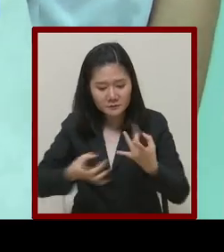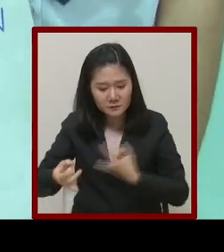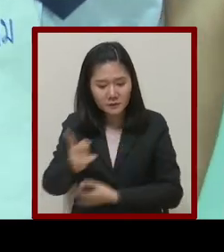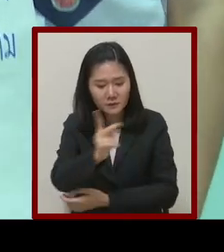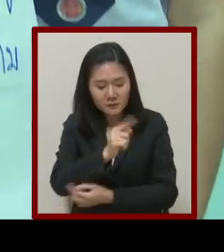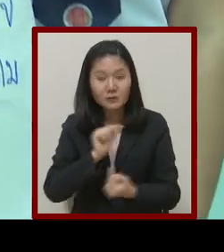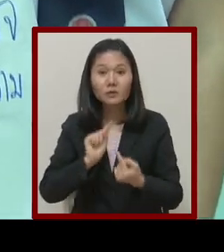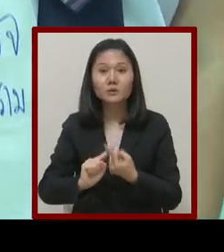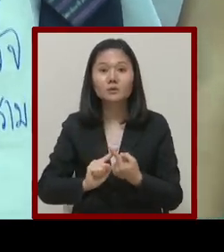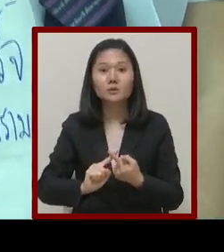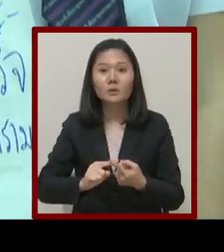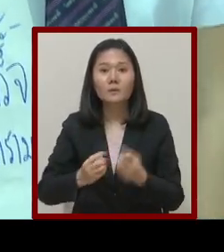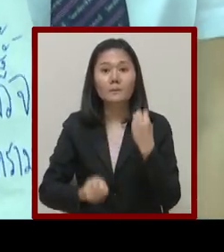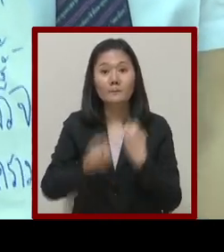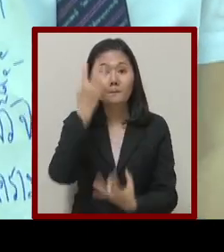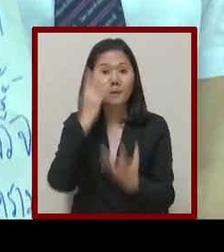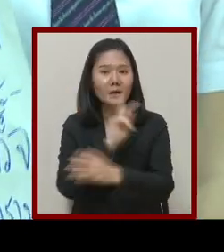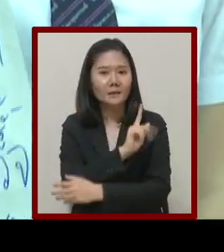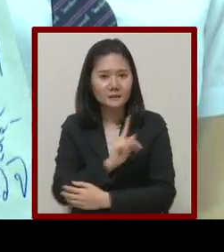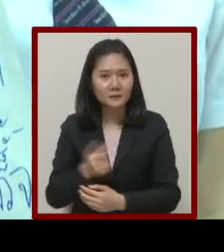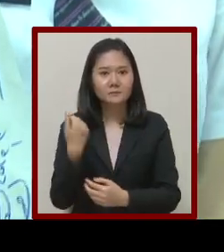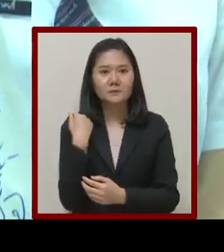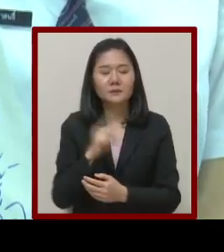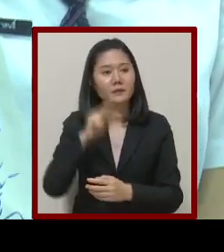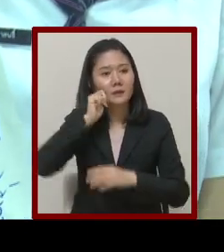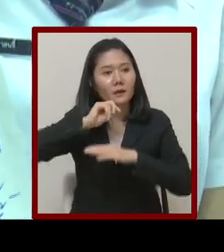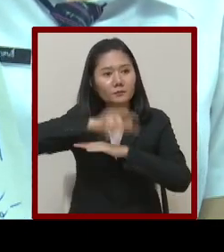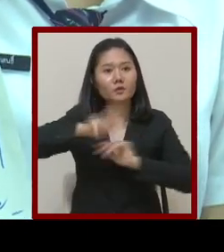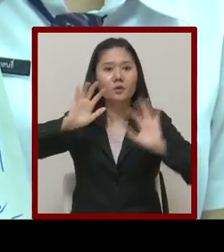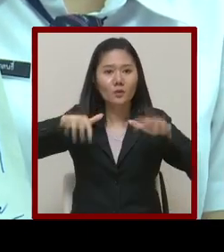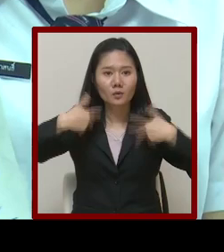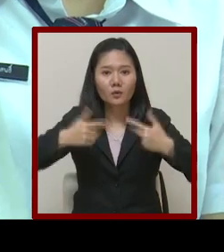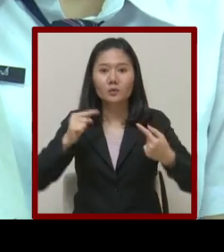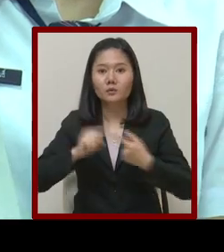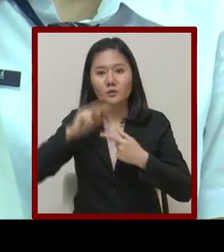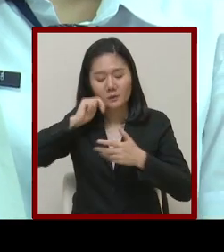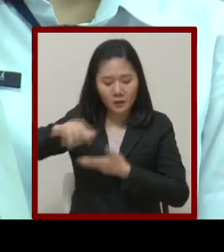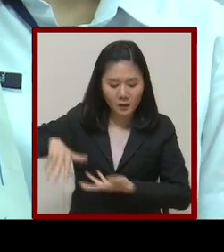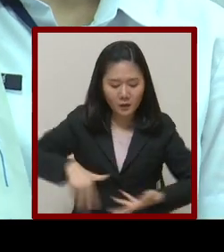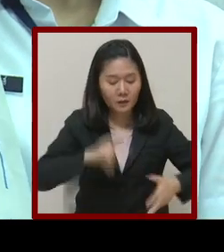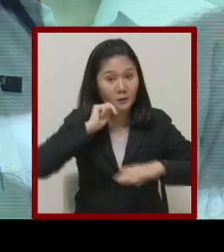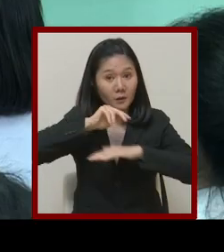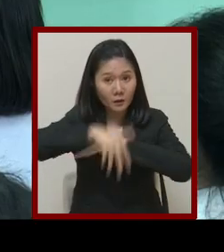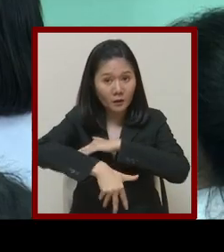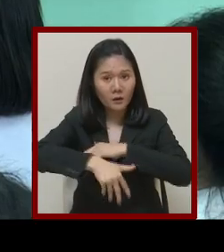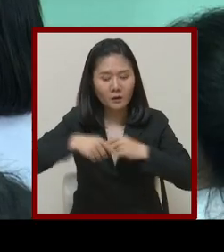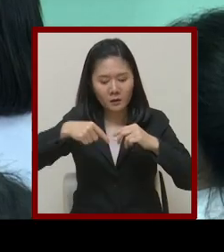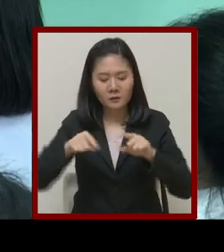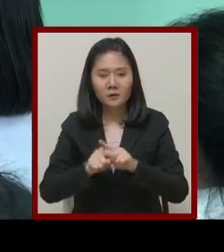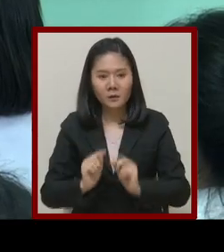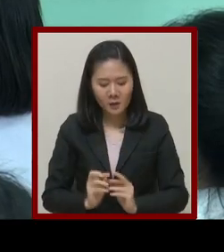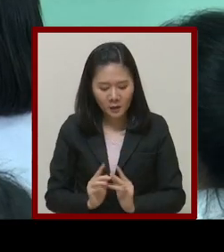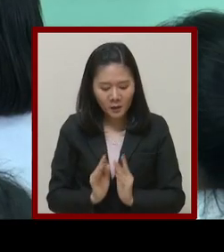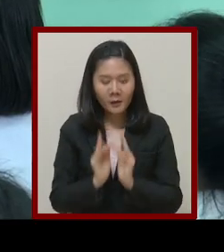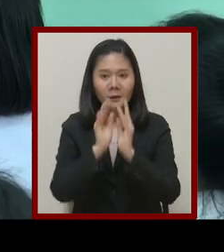ตท่ามกลางพื้นป่าเขียวขจีและยังมีน้ำตกร้อนที่เกิดจากทานน้ำตกร้อนใต้ดิน